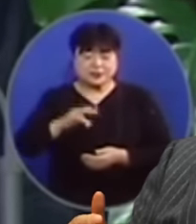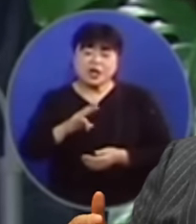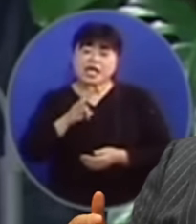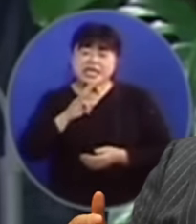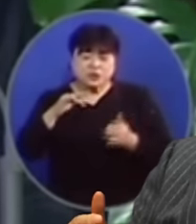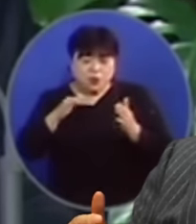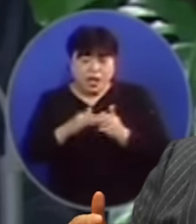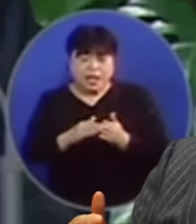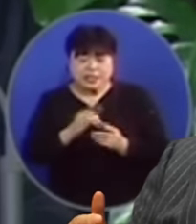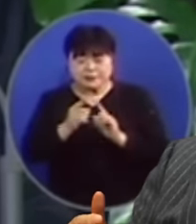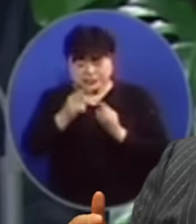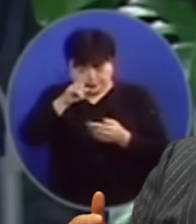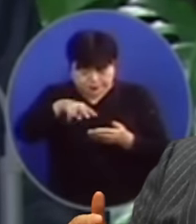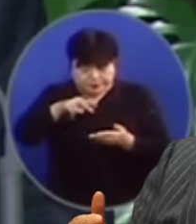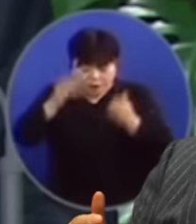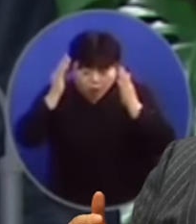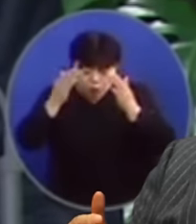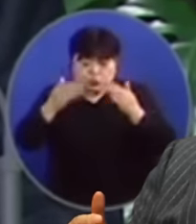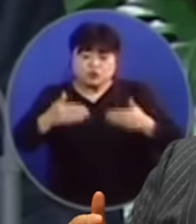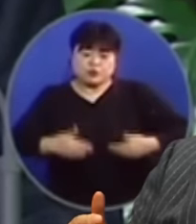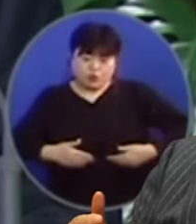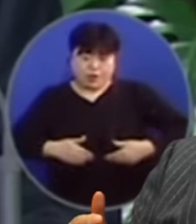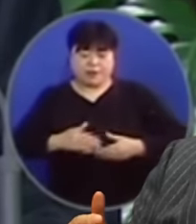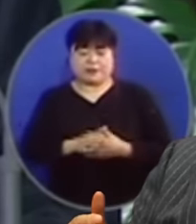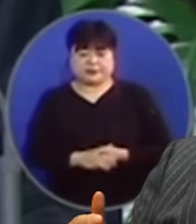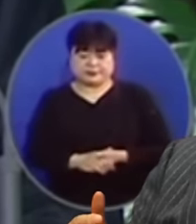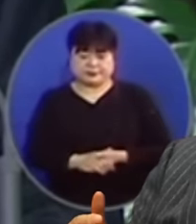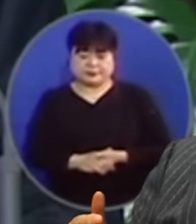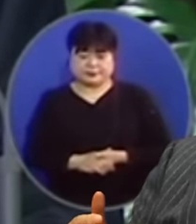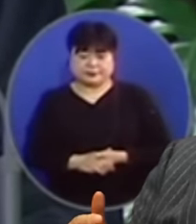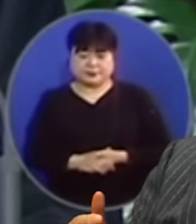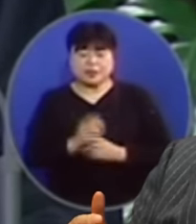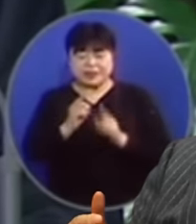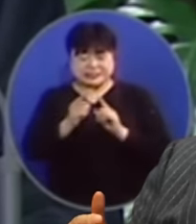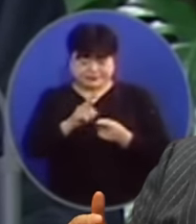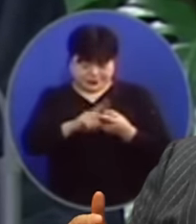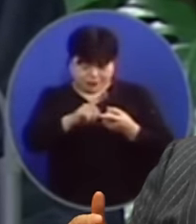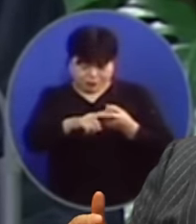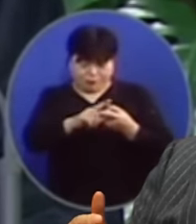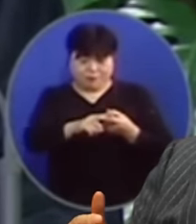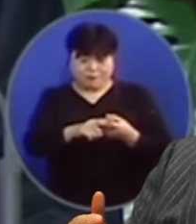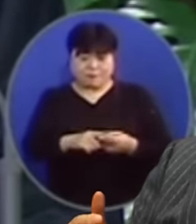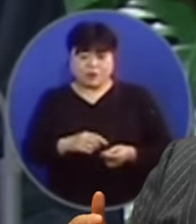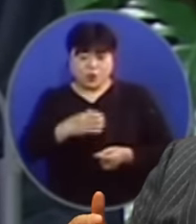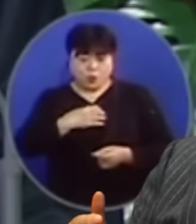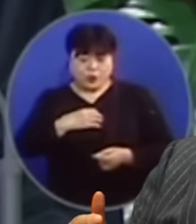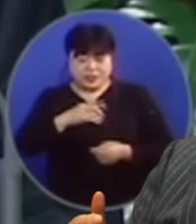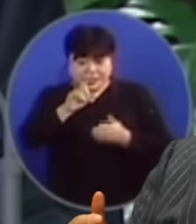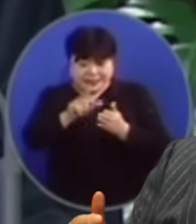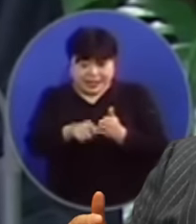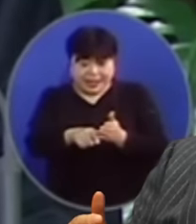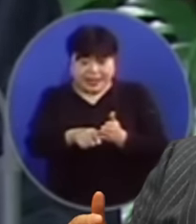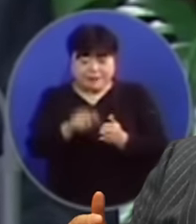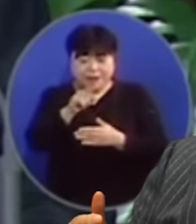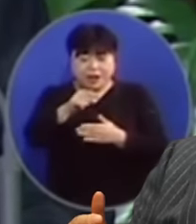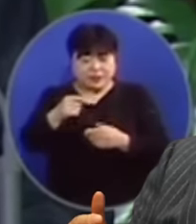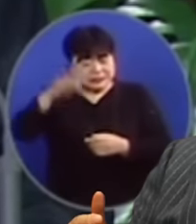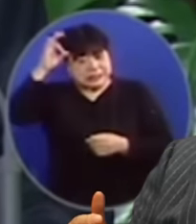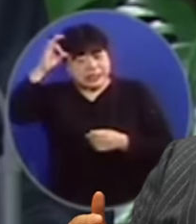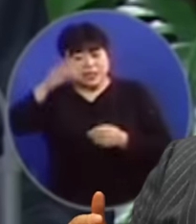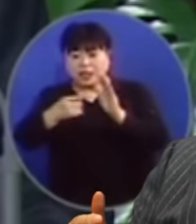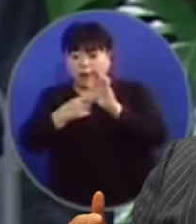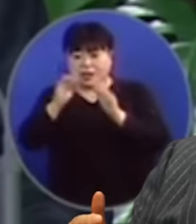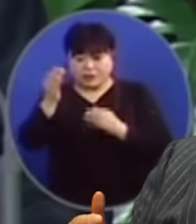평소에 늘 성경을 공부해야 돼요. 그래서 성경 말씀이 위험할 위기를 당했을 때 마음속에 떠올려야